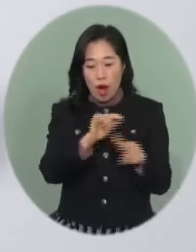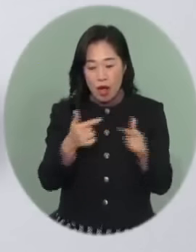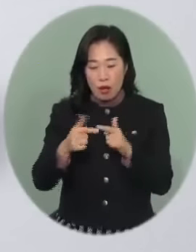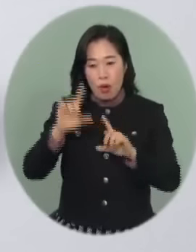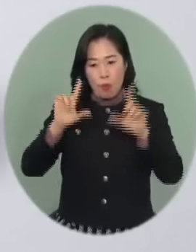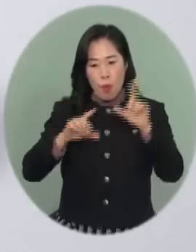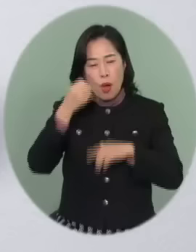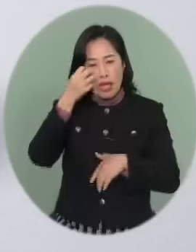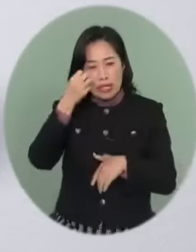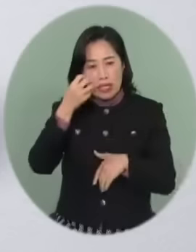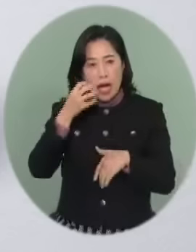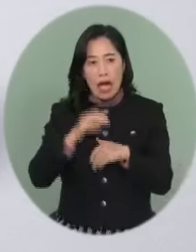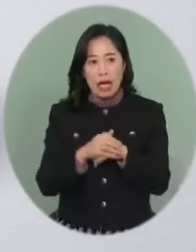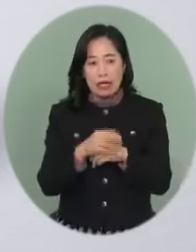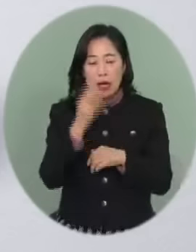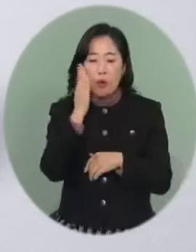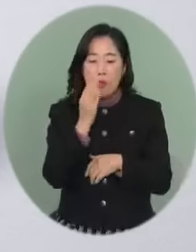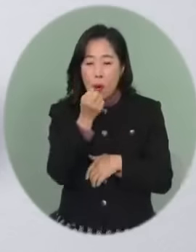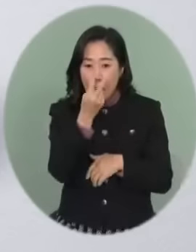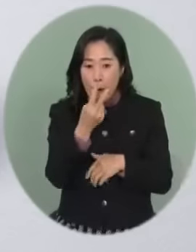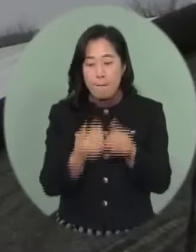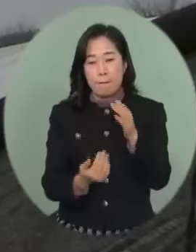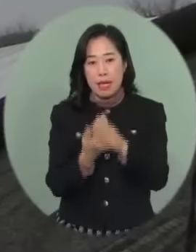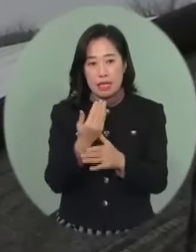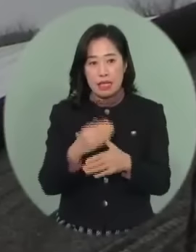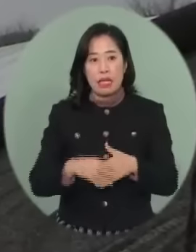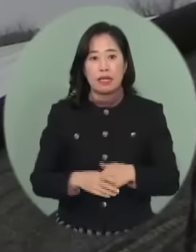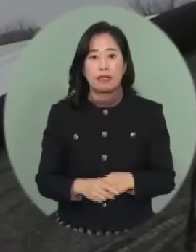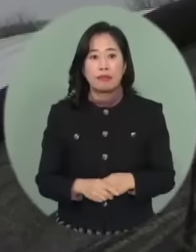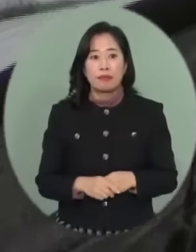형태나 모양 이상, 곰팡이 발생 등입니다.